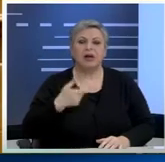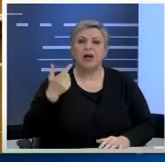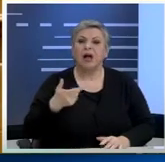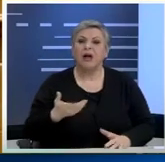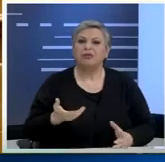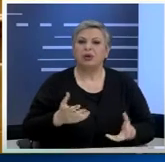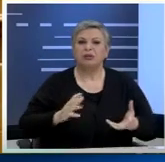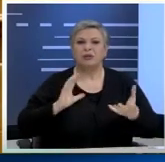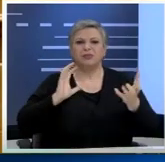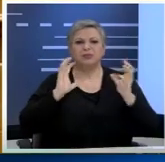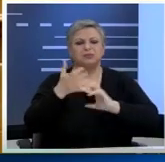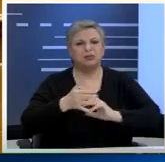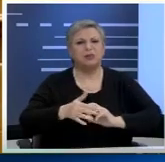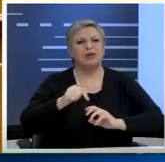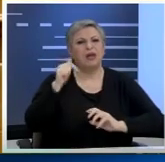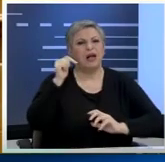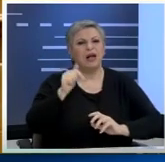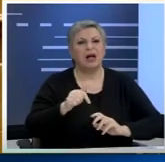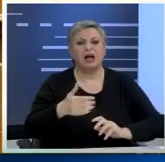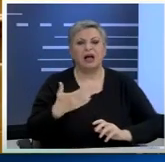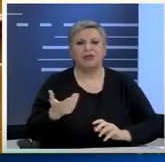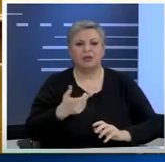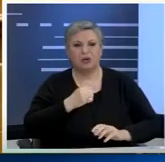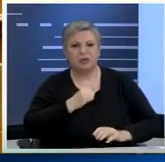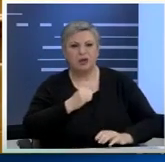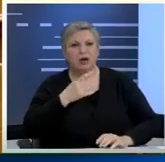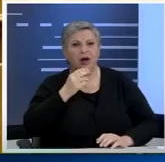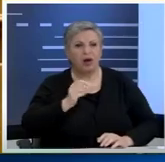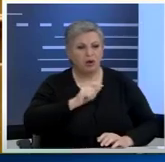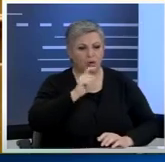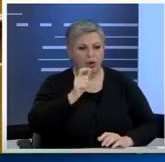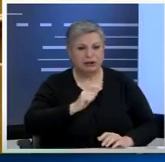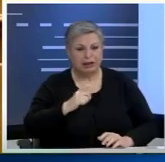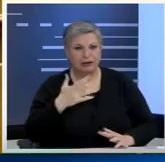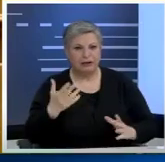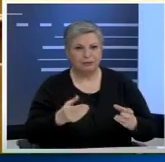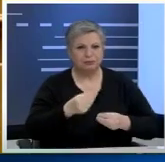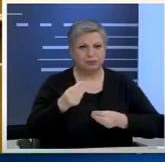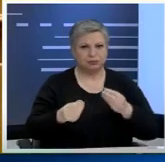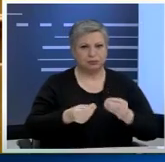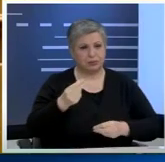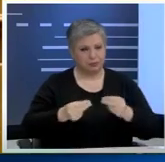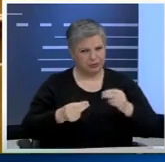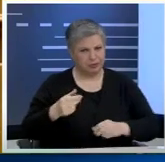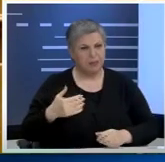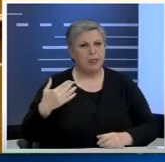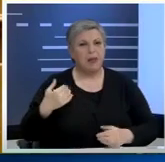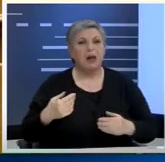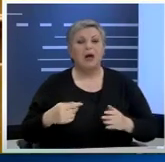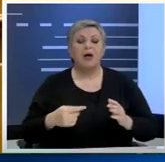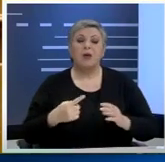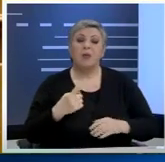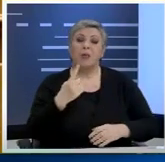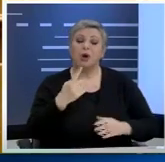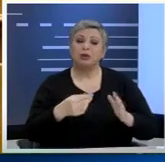που προκαλεί ο ιταλικός κίνδυνος. Άλλωστε, την 1η Αυγούστου του 2018 το